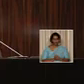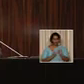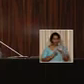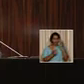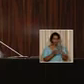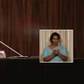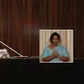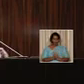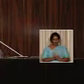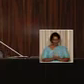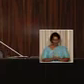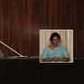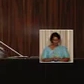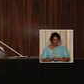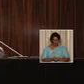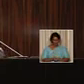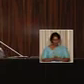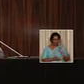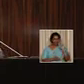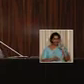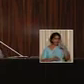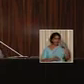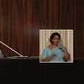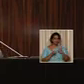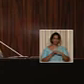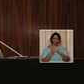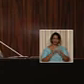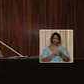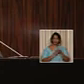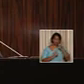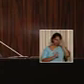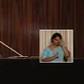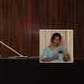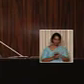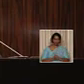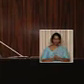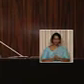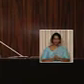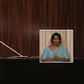කරන බොහොම ස්තුතියි 27 දෙක යටතේ ප්‍රශ්නය සජිත් ප්‍රේමදාස මැතිතුමා